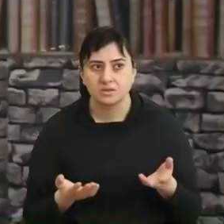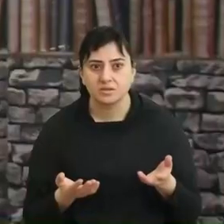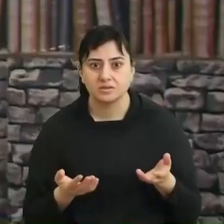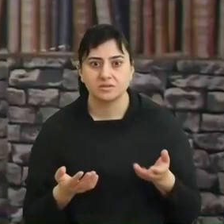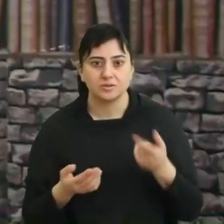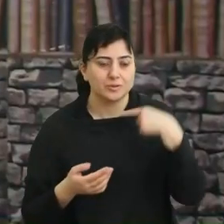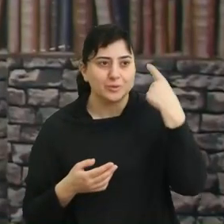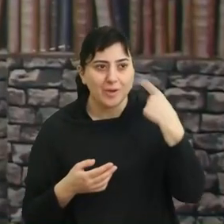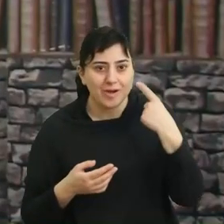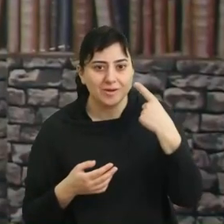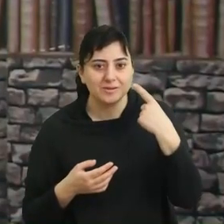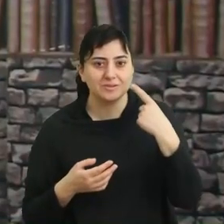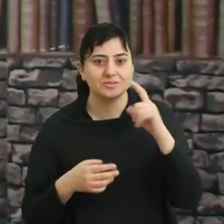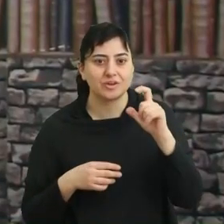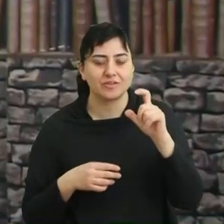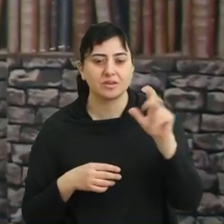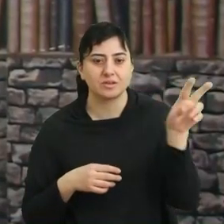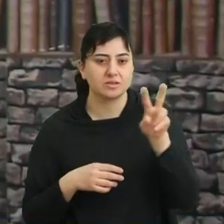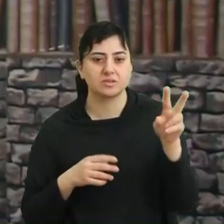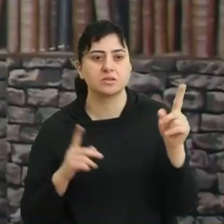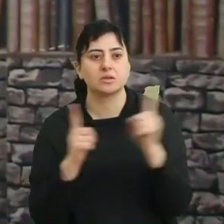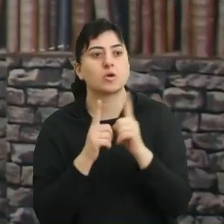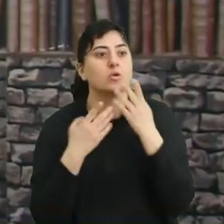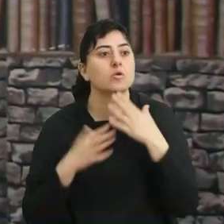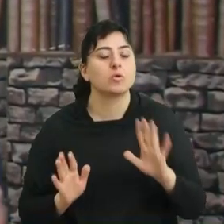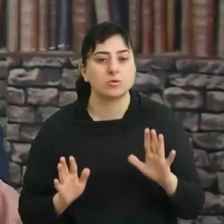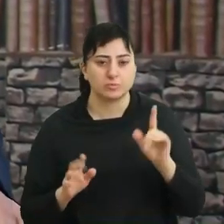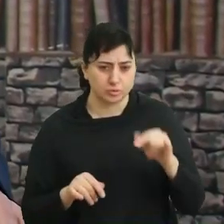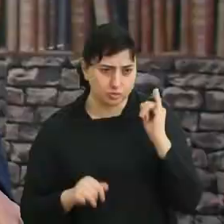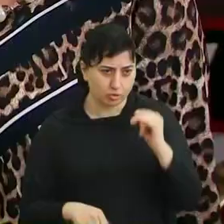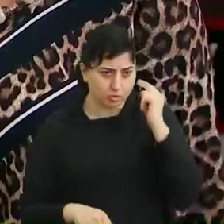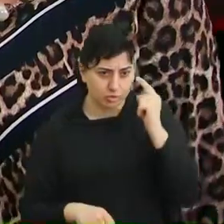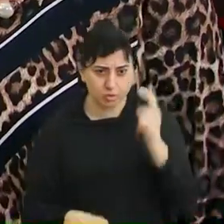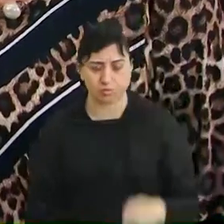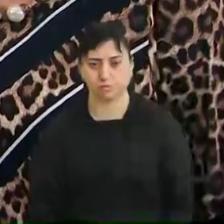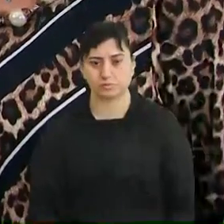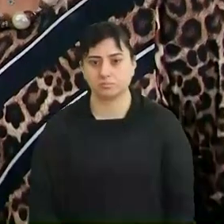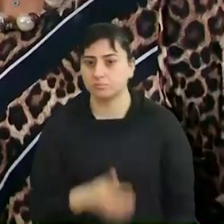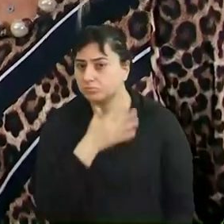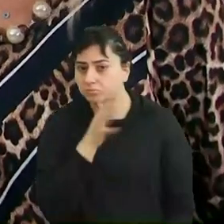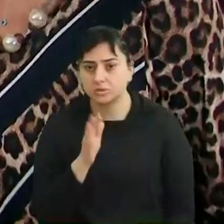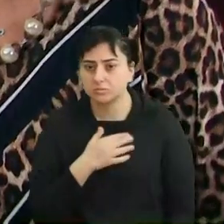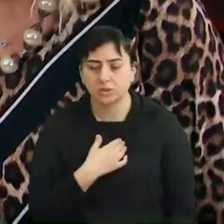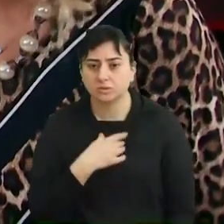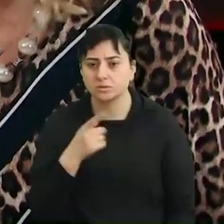Yani rüyamla Cavidan karşılaşmadılar. Bu bir kabus öyle mi? Bilmem ki oğlum, biz senin rüyanı